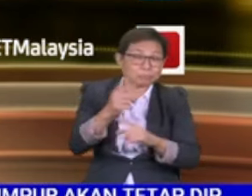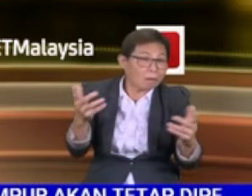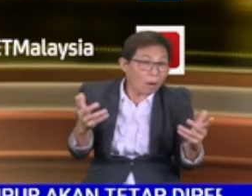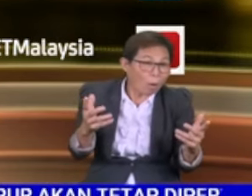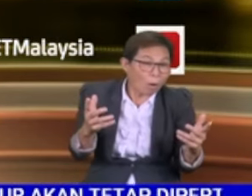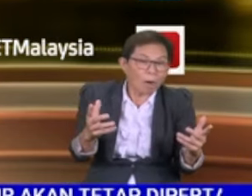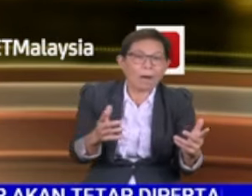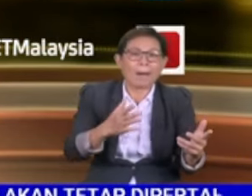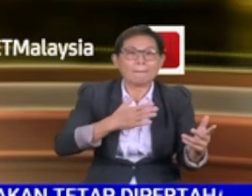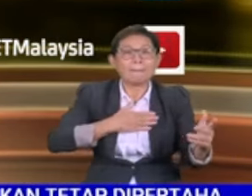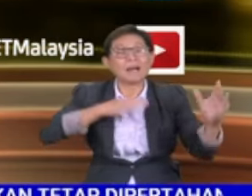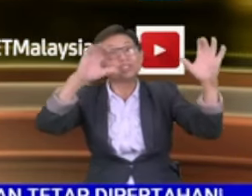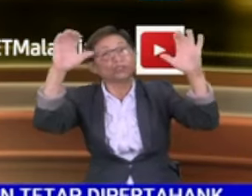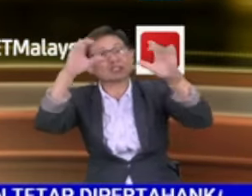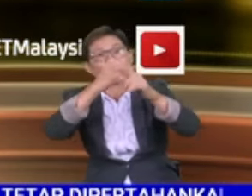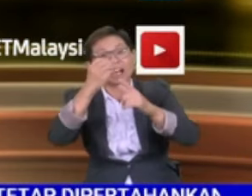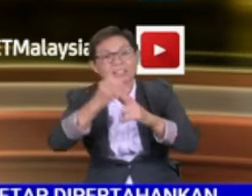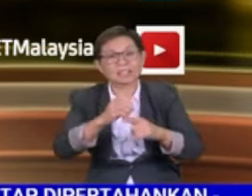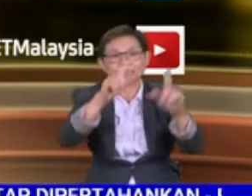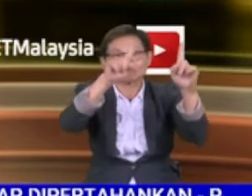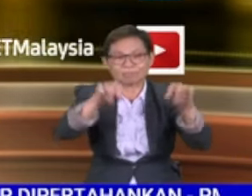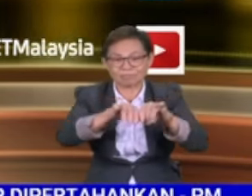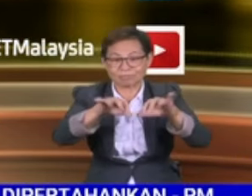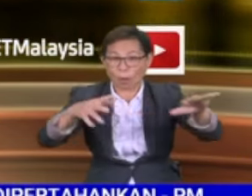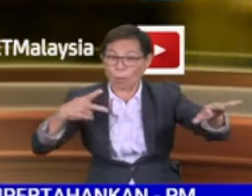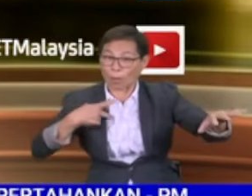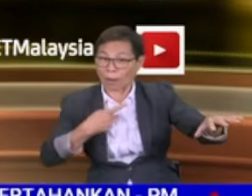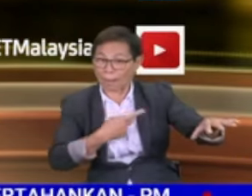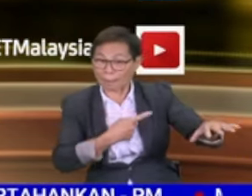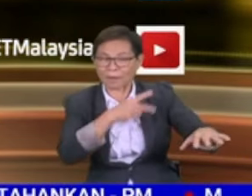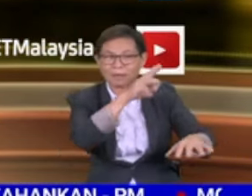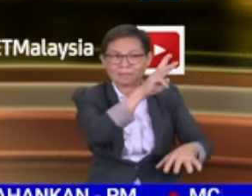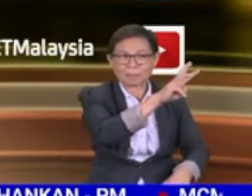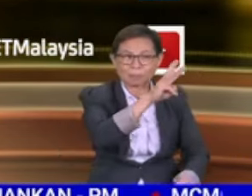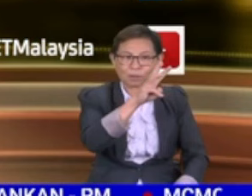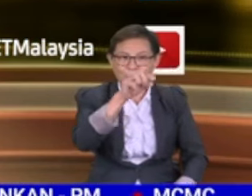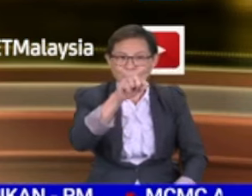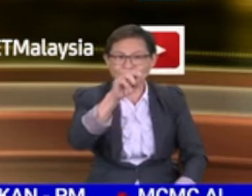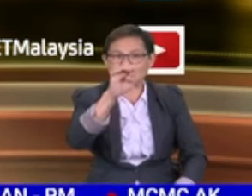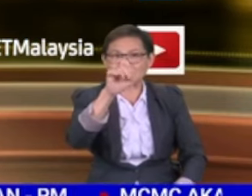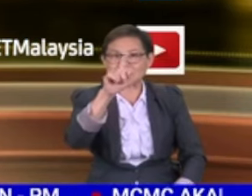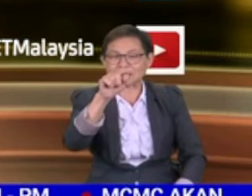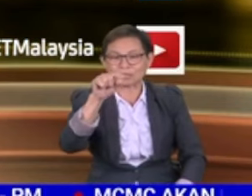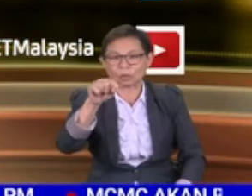melalui aplikasi MyCuaca atau boleh ke laman sesawang kami di